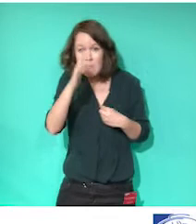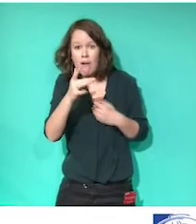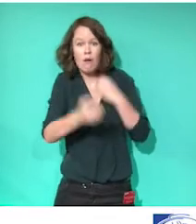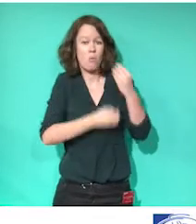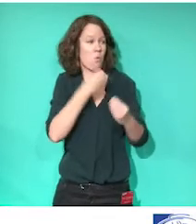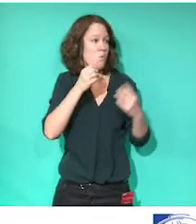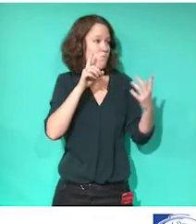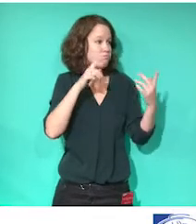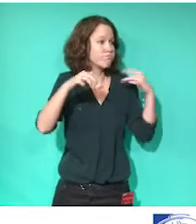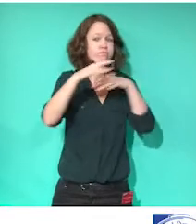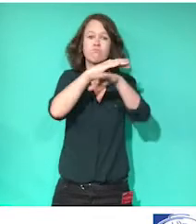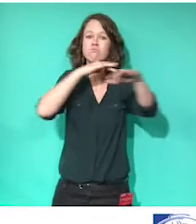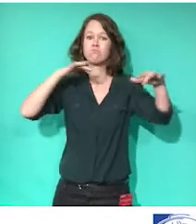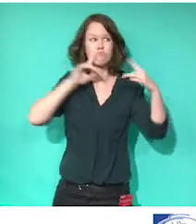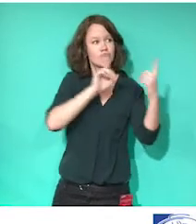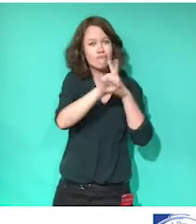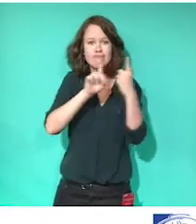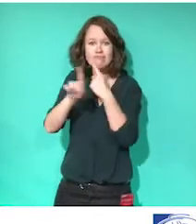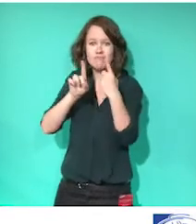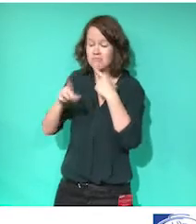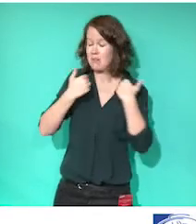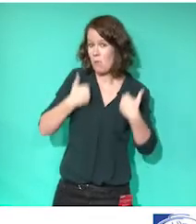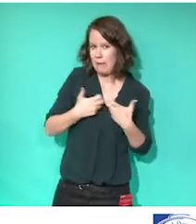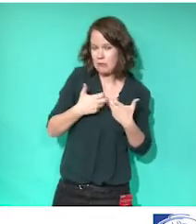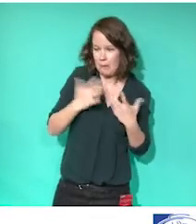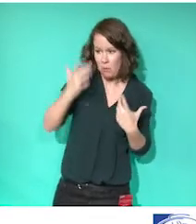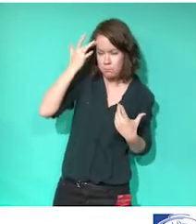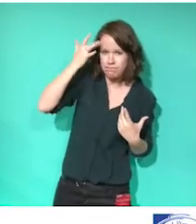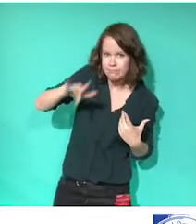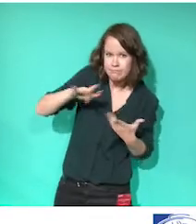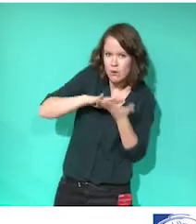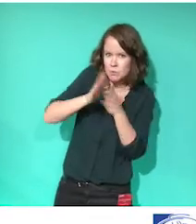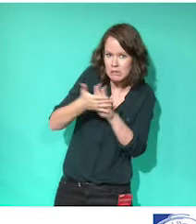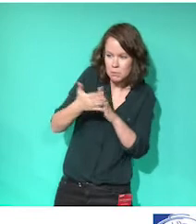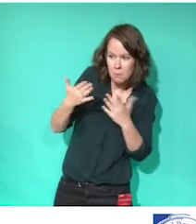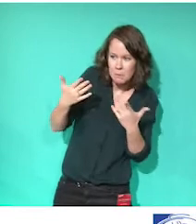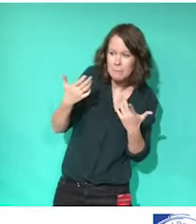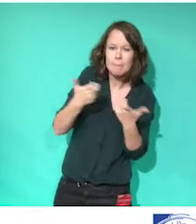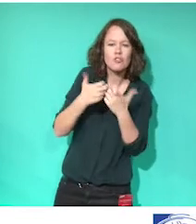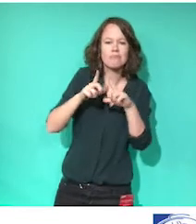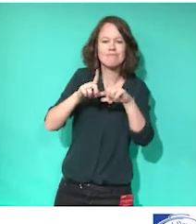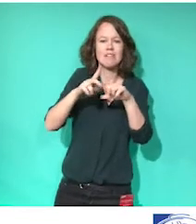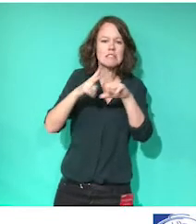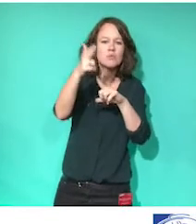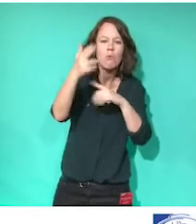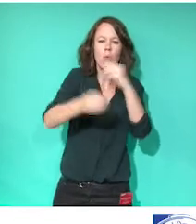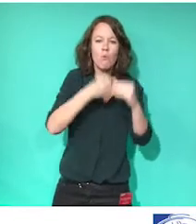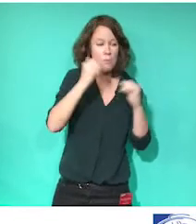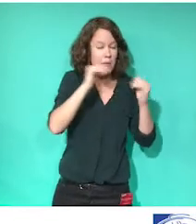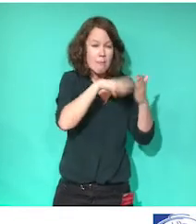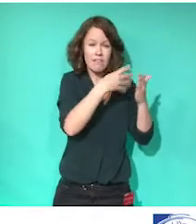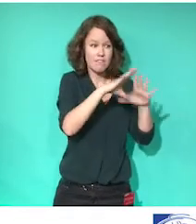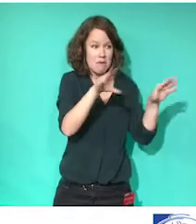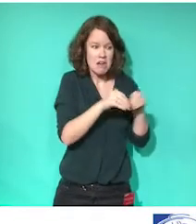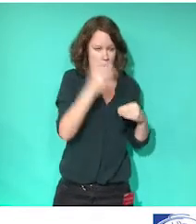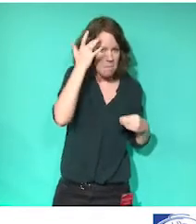clair que dans mon secteur, je n'avais aucun contact avec des associations qui s'occupaient de l'excision ou des associations, même le planning familial.